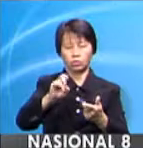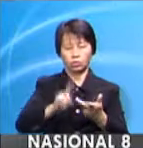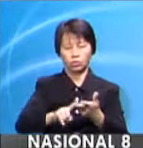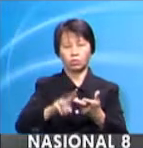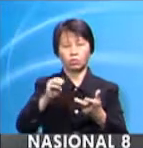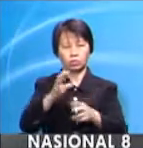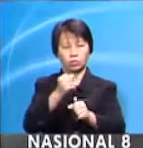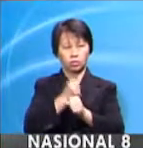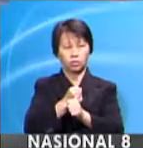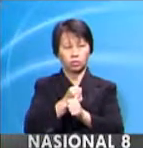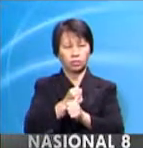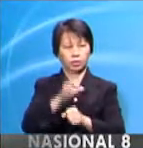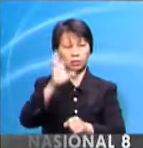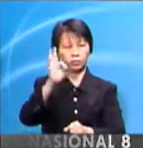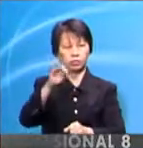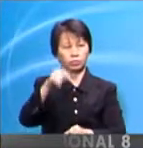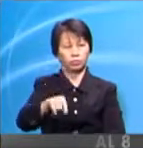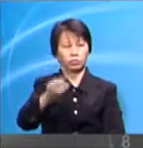yang mengumpul